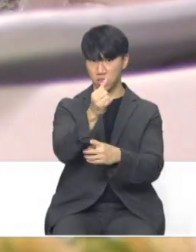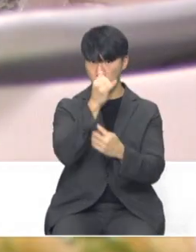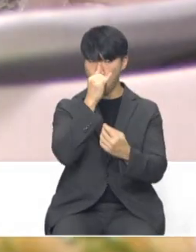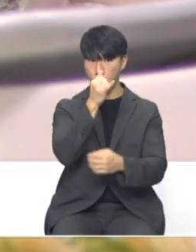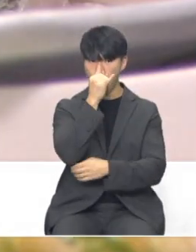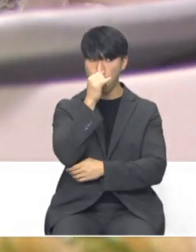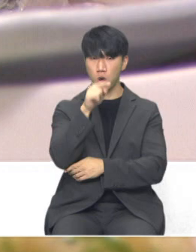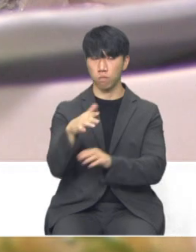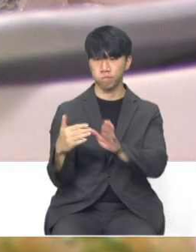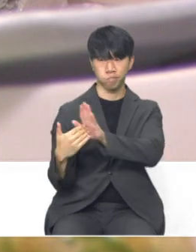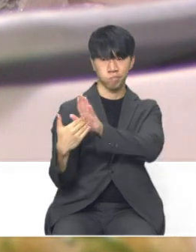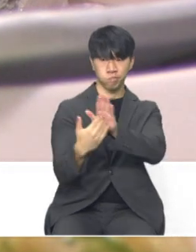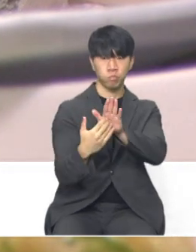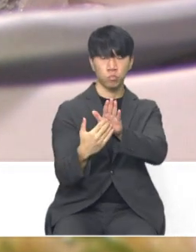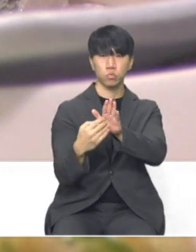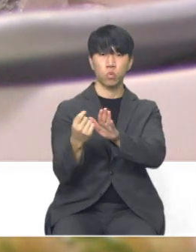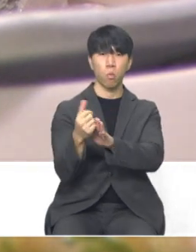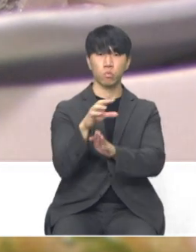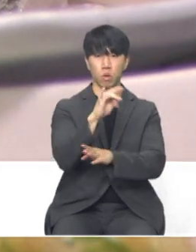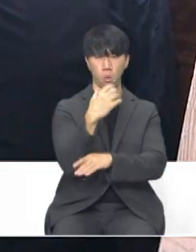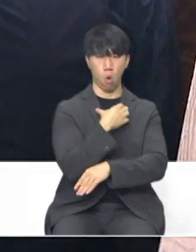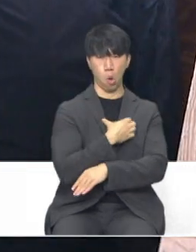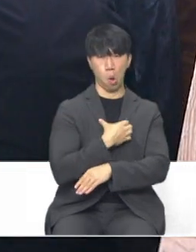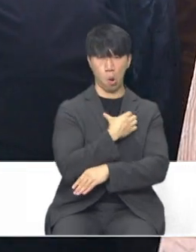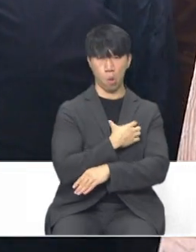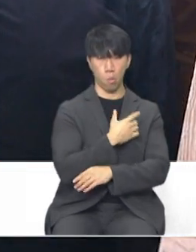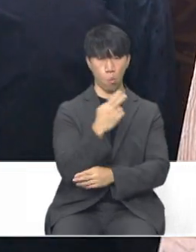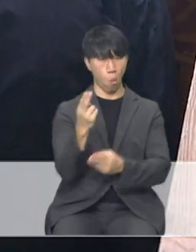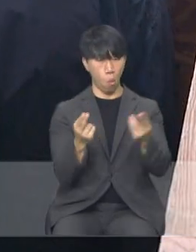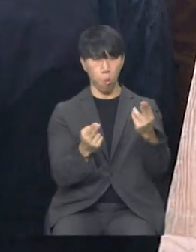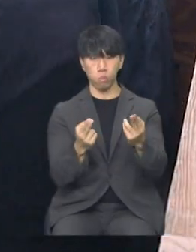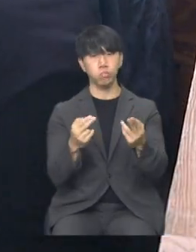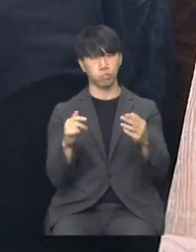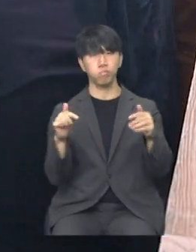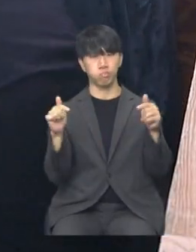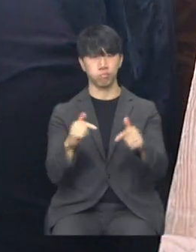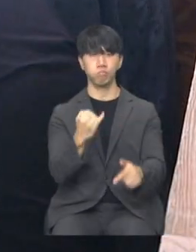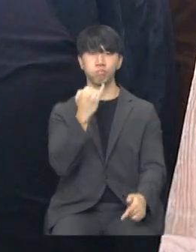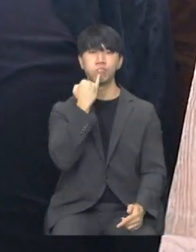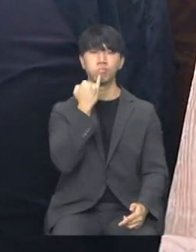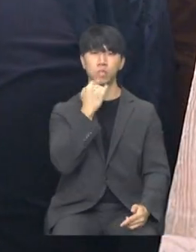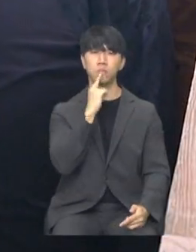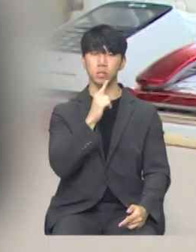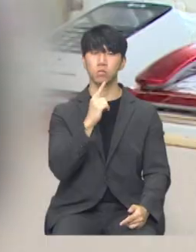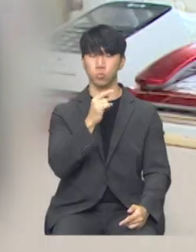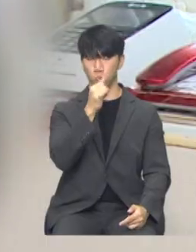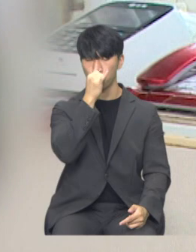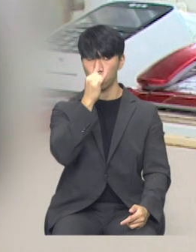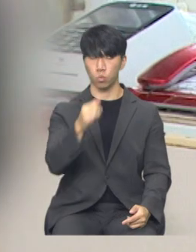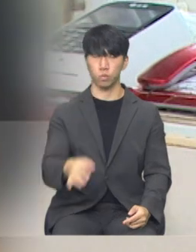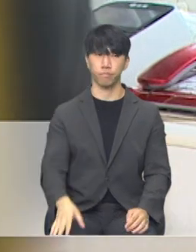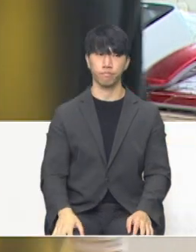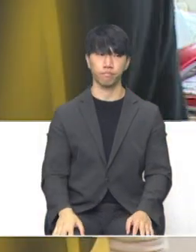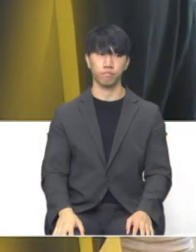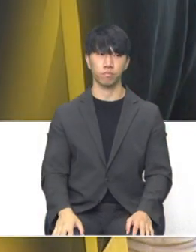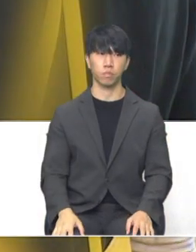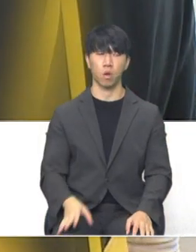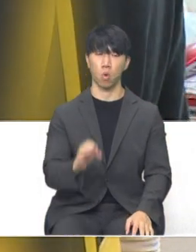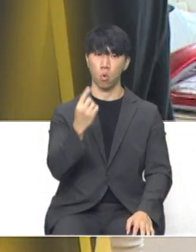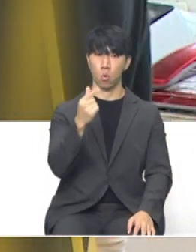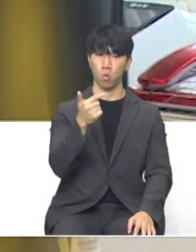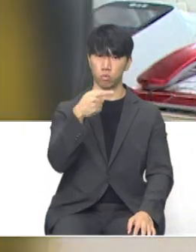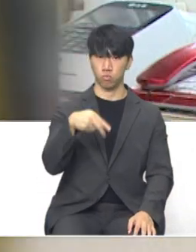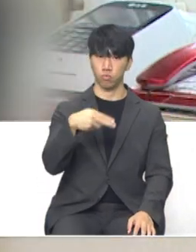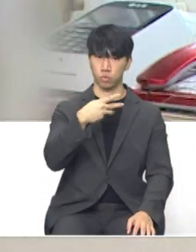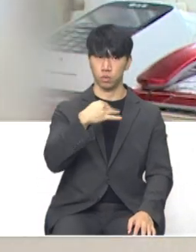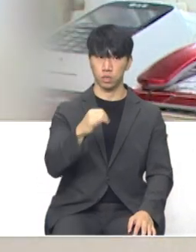기피 현상이 당초 우려할 만큼은 아니라는 상인들도 많습니다. 온누리 상품권 행사